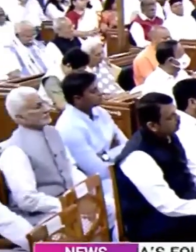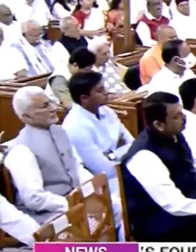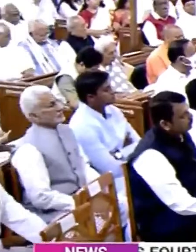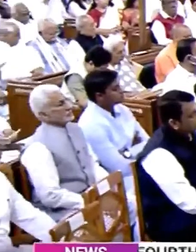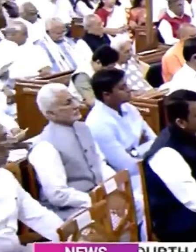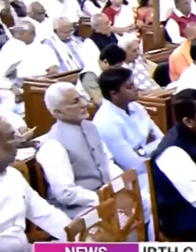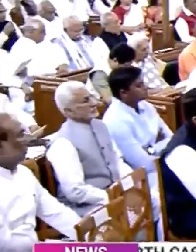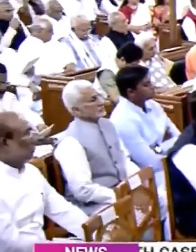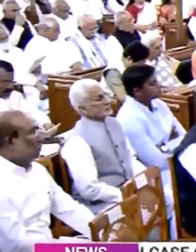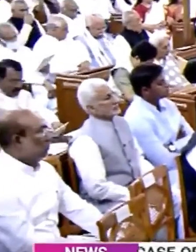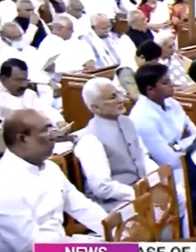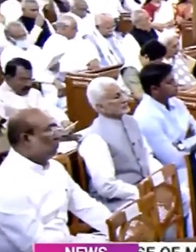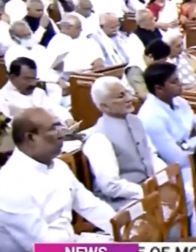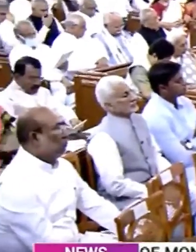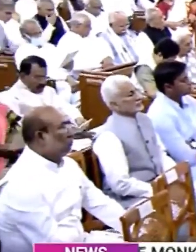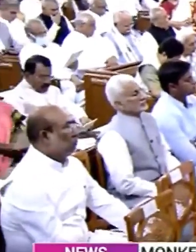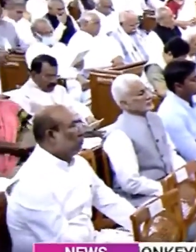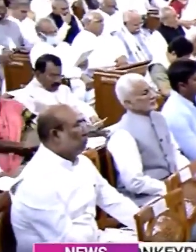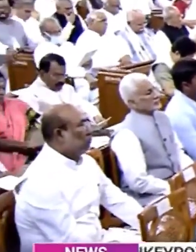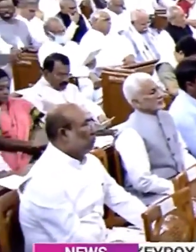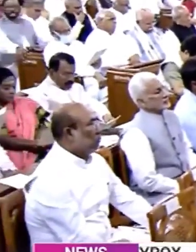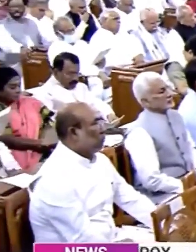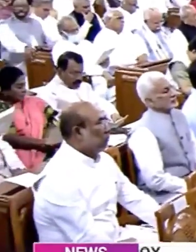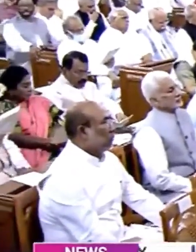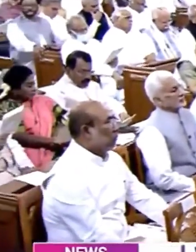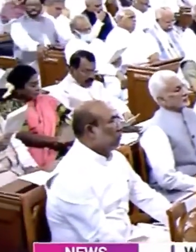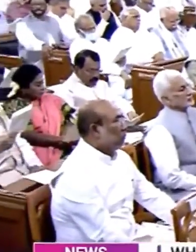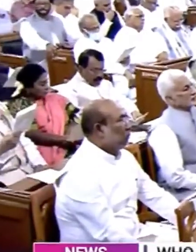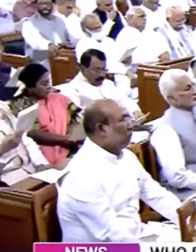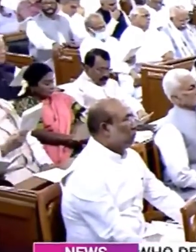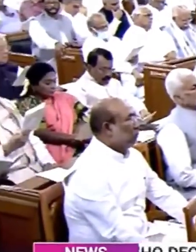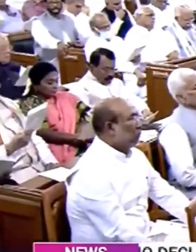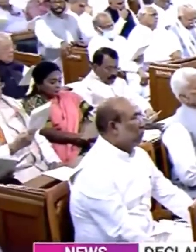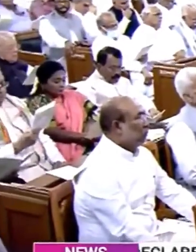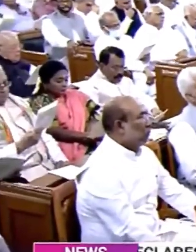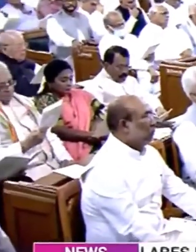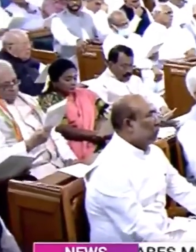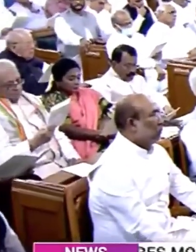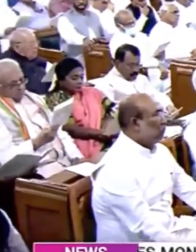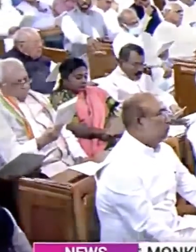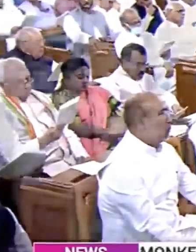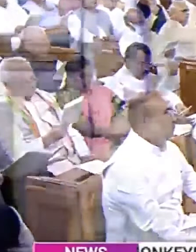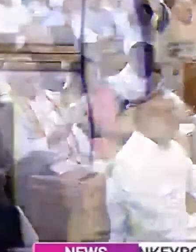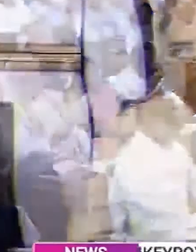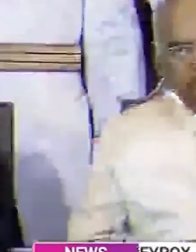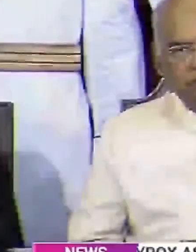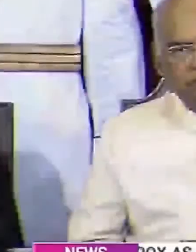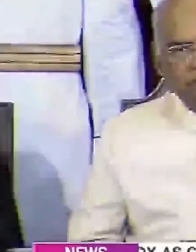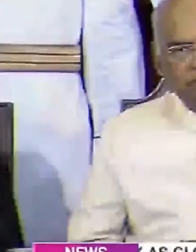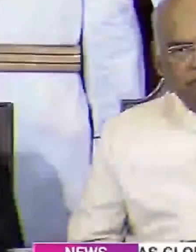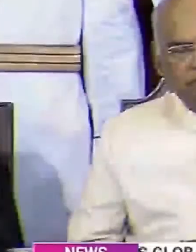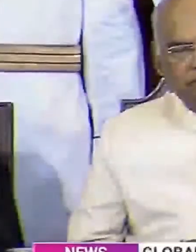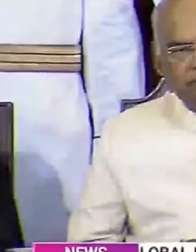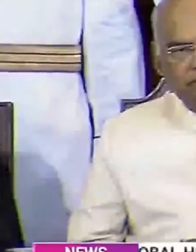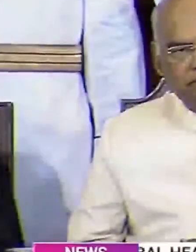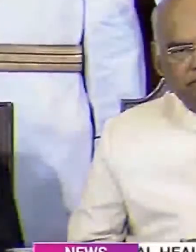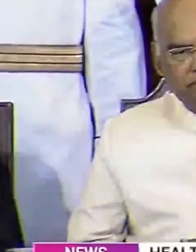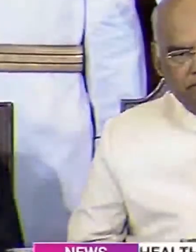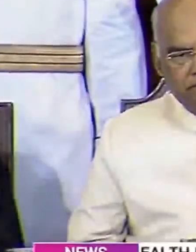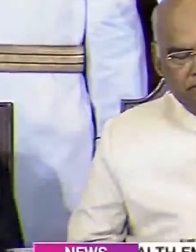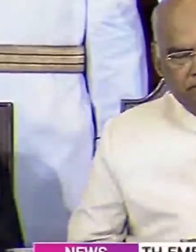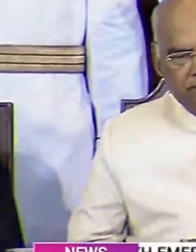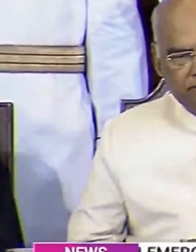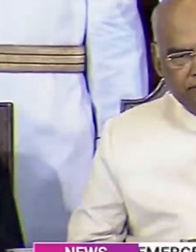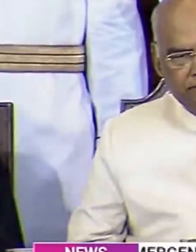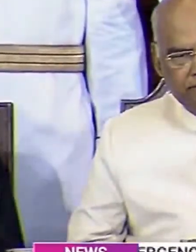अर्थात अपने जीवन के हित और हित से बड़ा जगत कल्याण के लिए कार्य करना होता है।